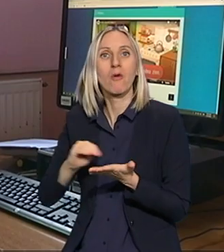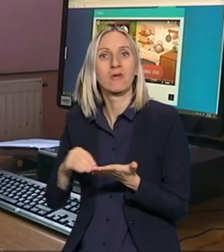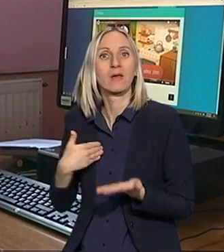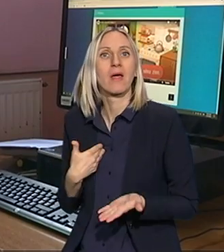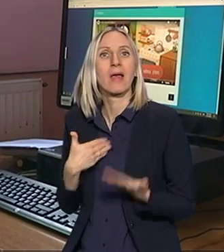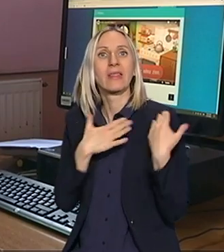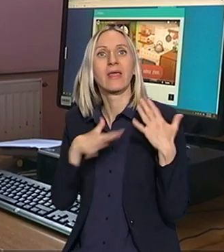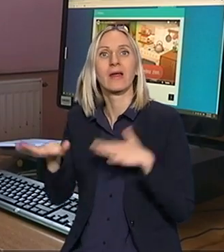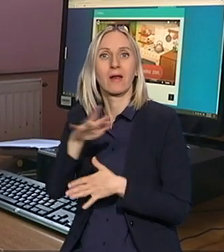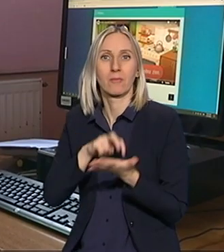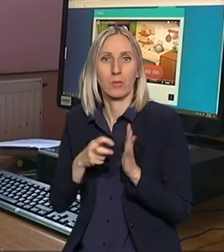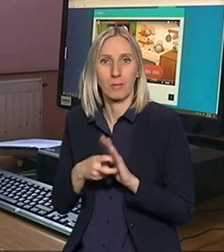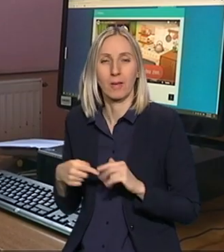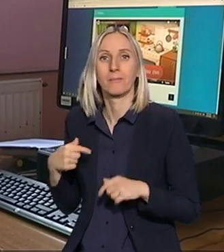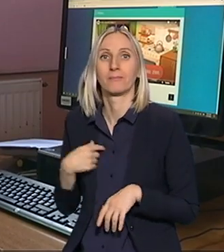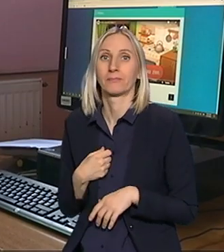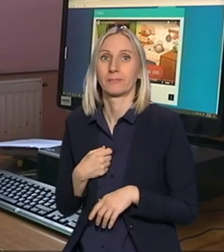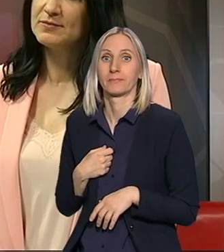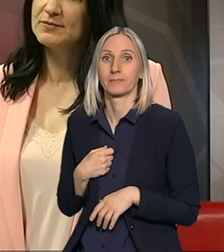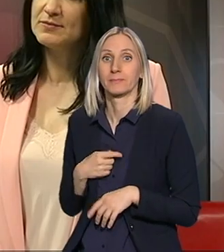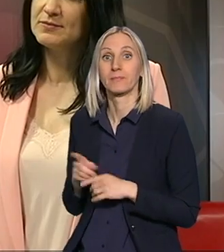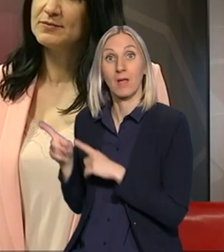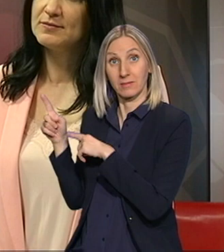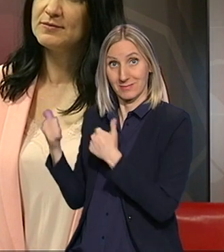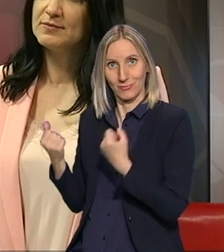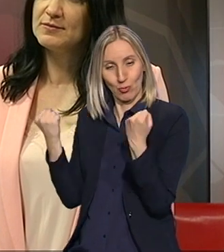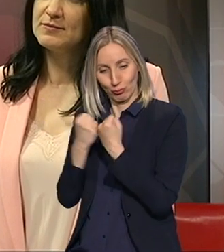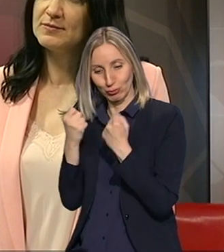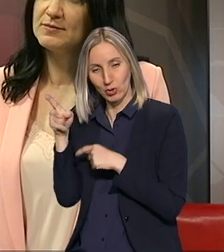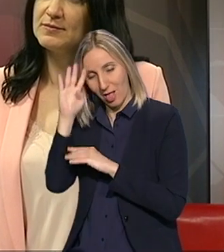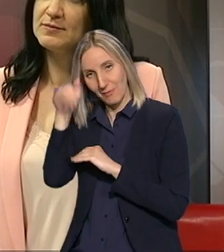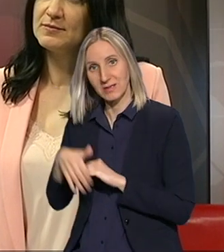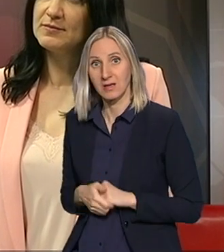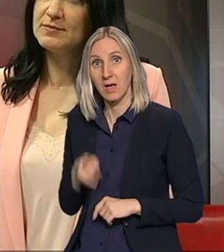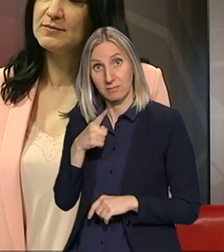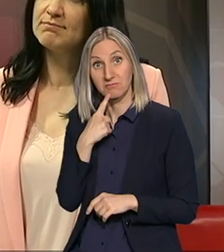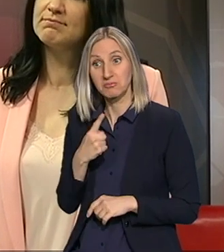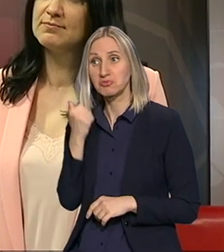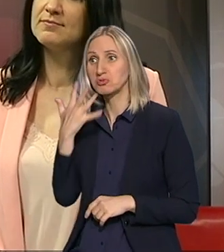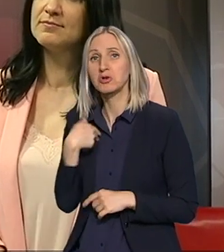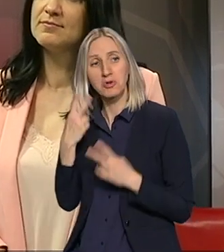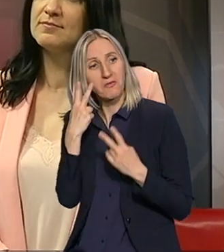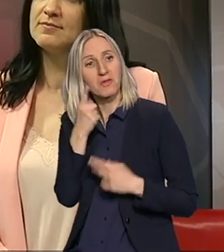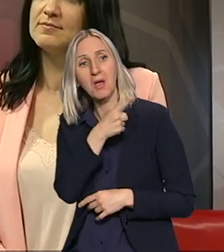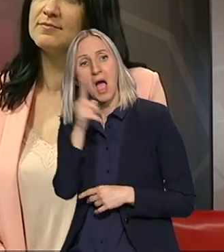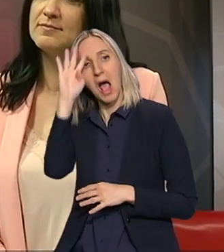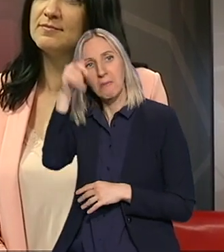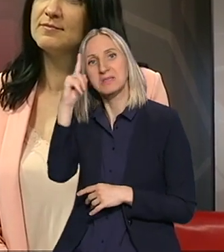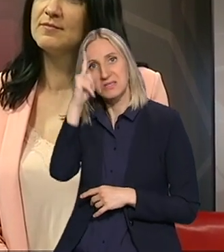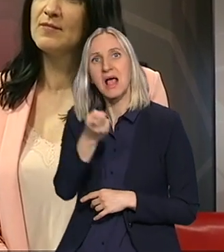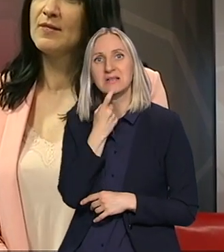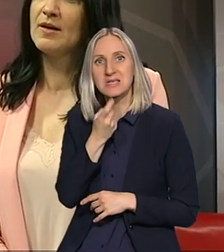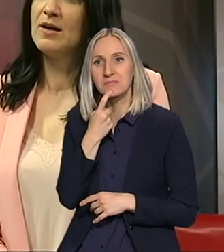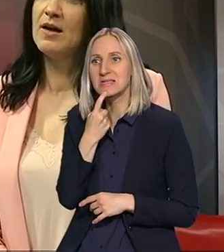Tu Nana Zija. Rekla bih da češće Albanci govore srpski, a da su se Srbi